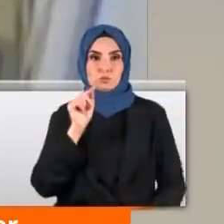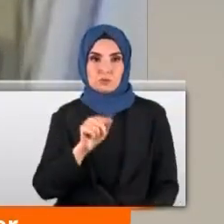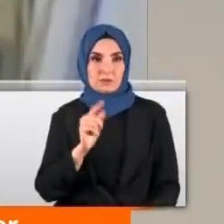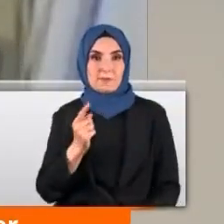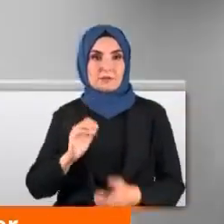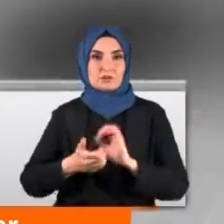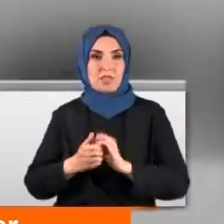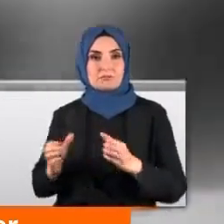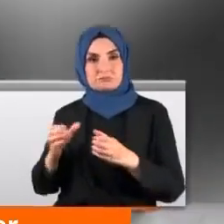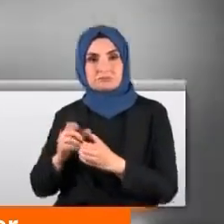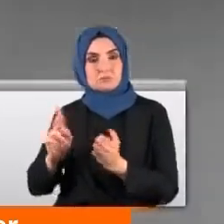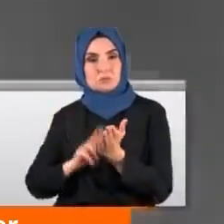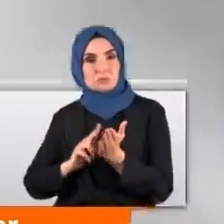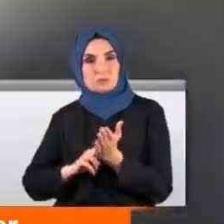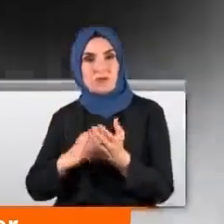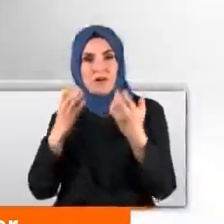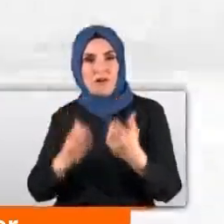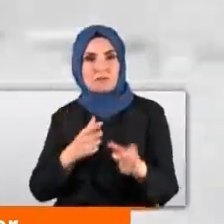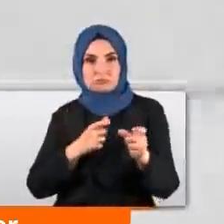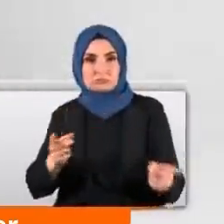saldırdı içeridekilere.